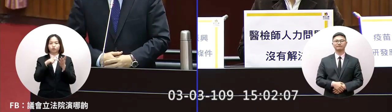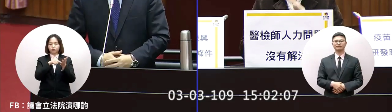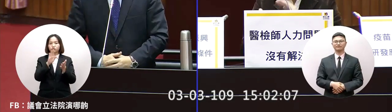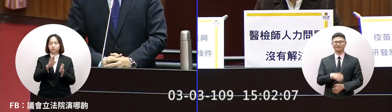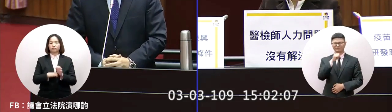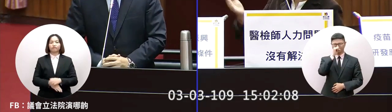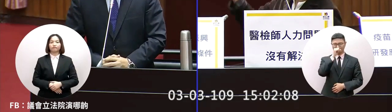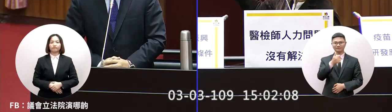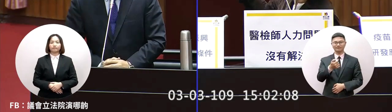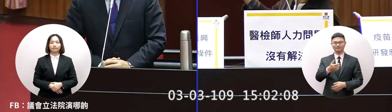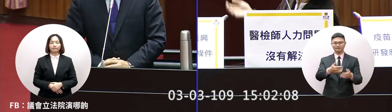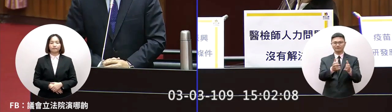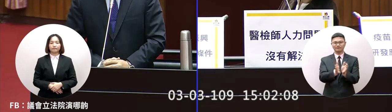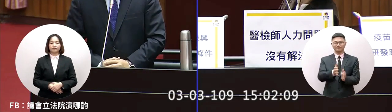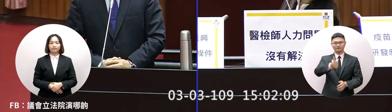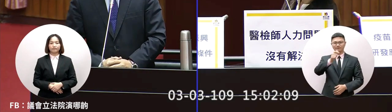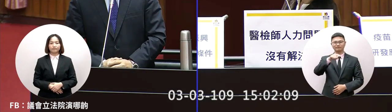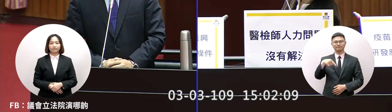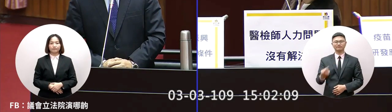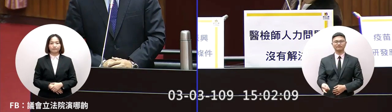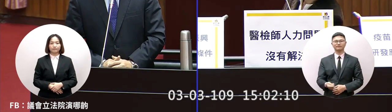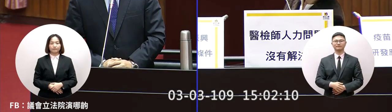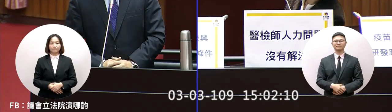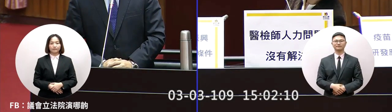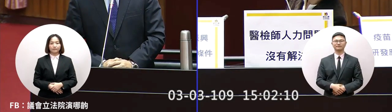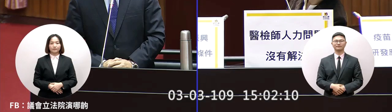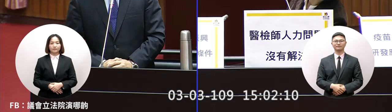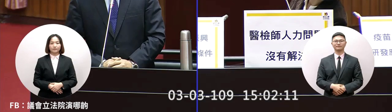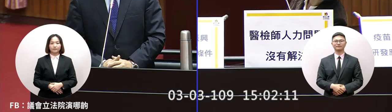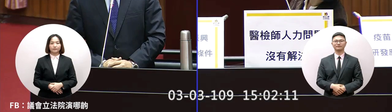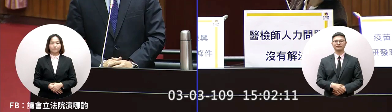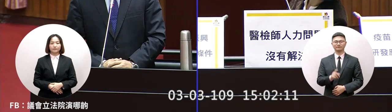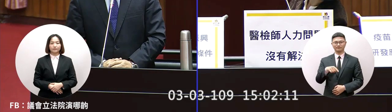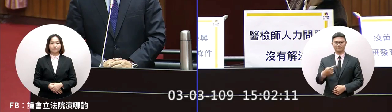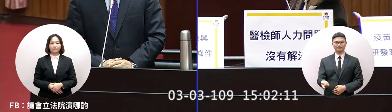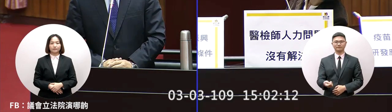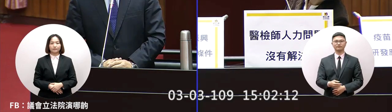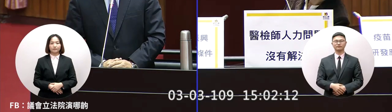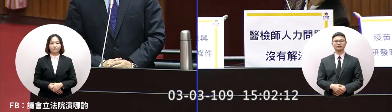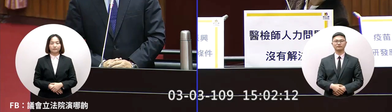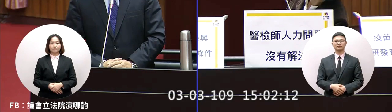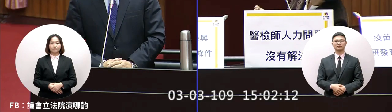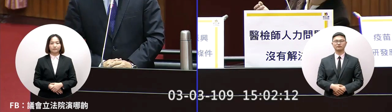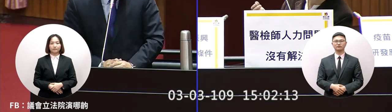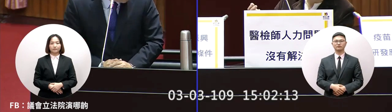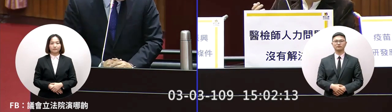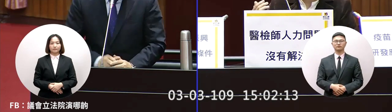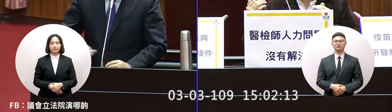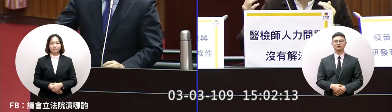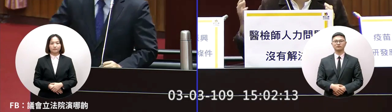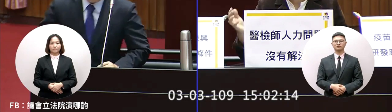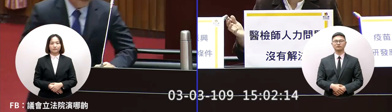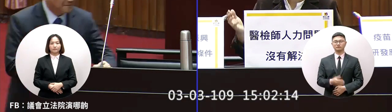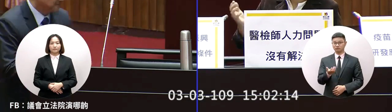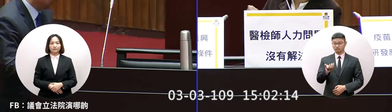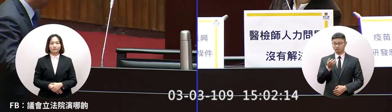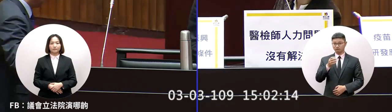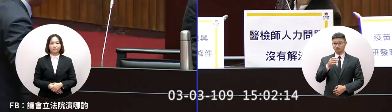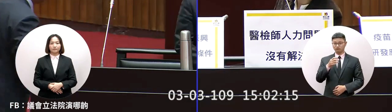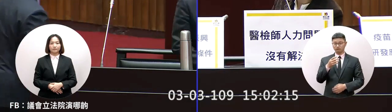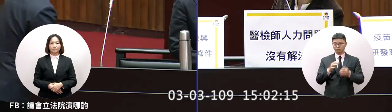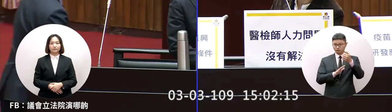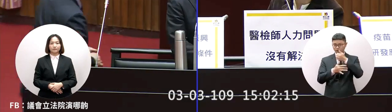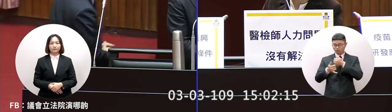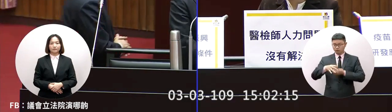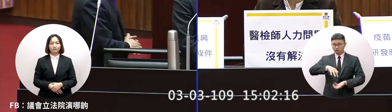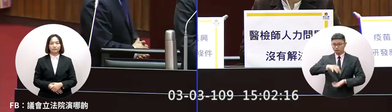请。 好，谢谢部长。好，下一张。好，再来。那再来就是刚刚也有委员有